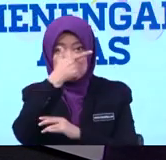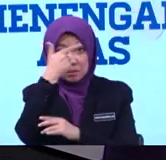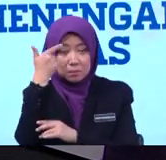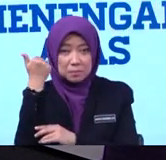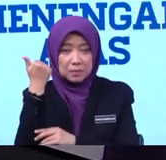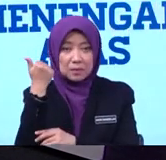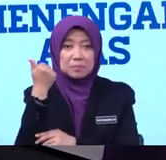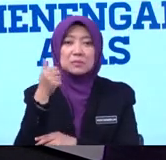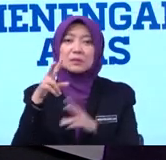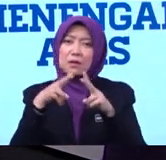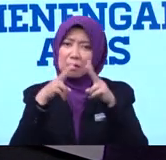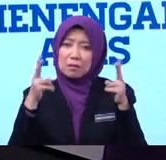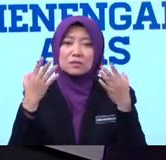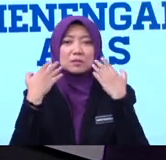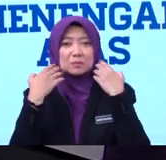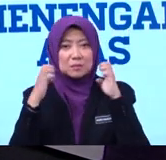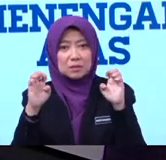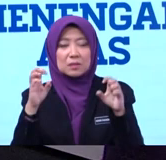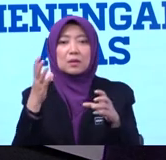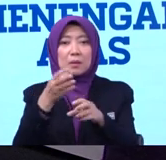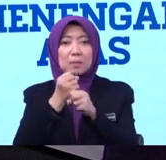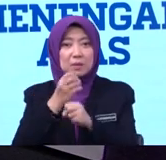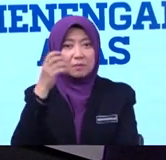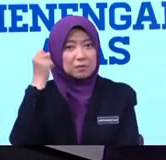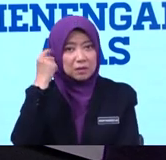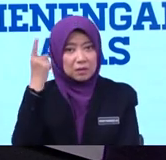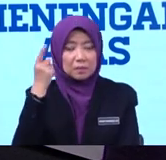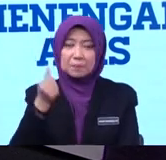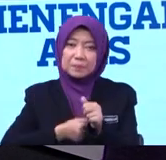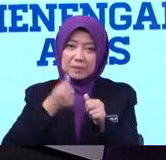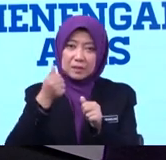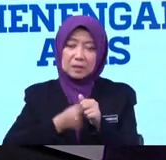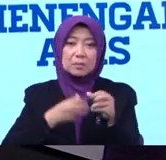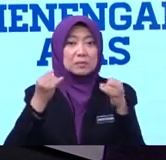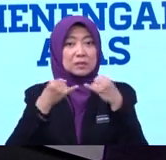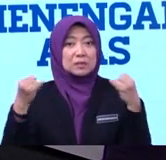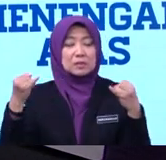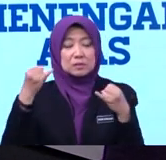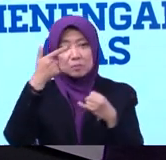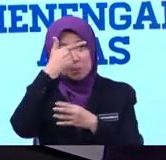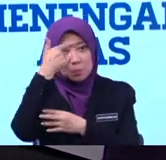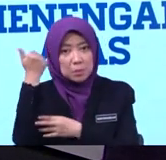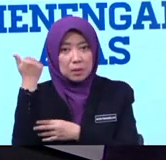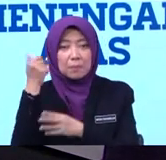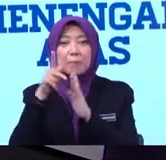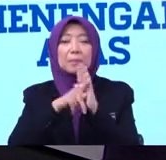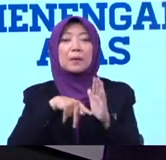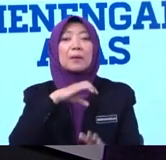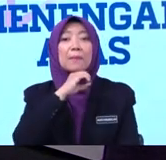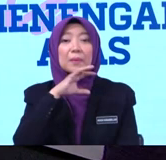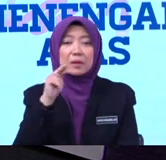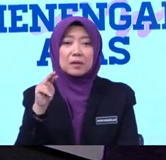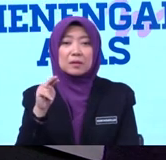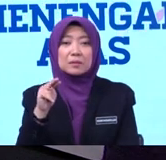sangat Cemerlang dapat memahami setiap jenis puce yang menyebabkan Jin 4 jenis